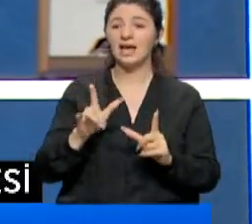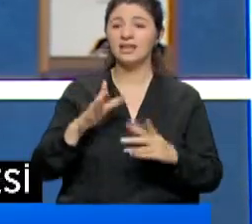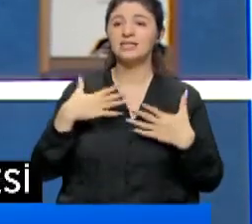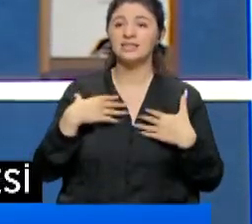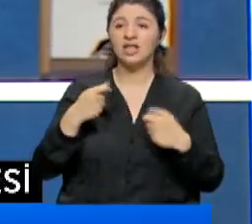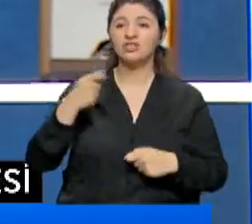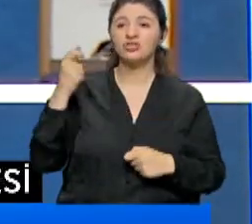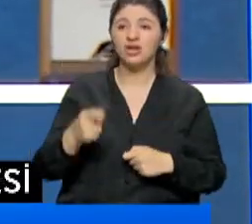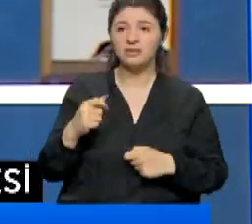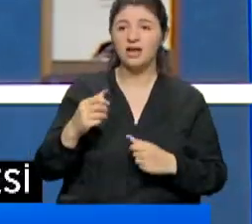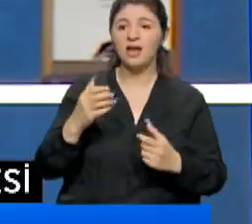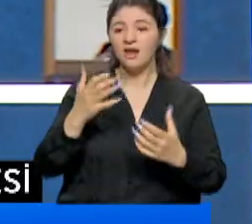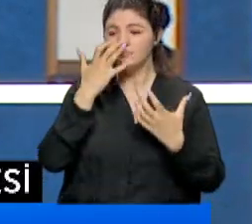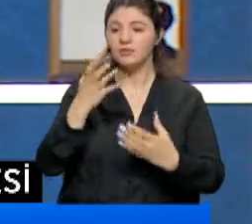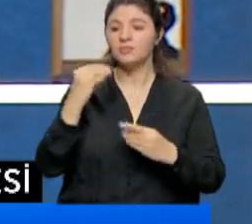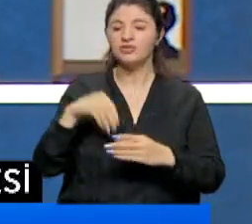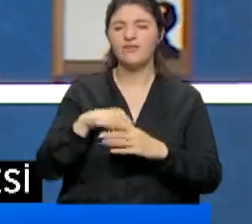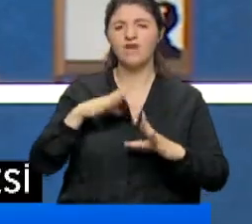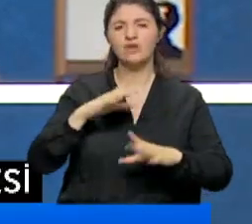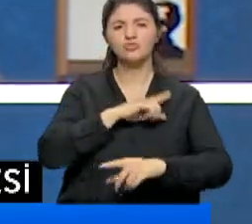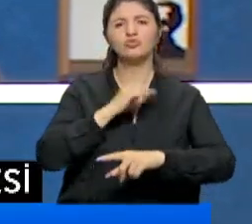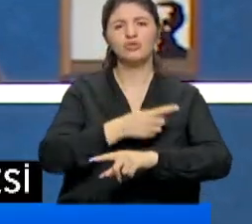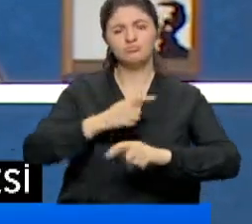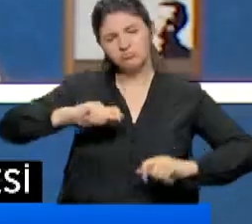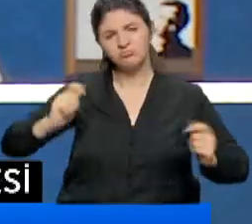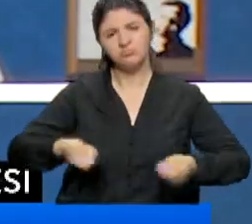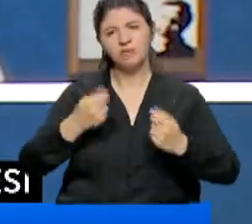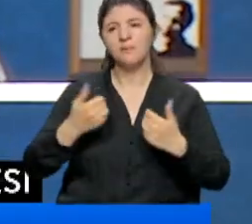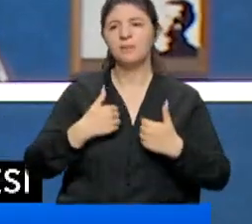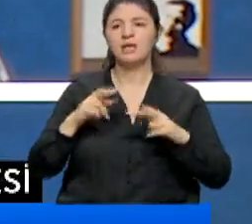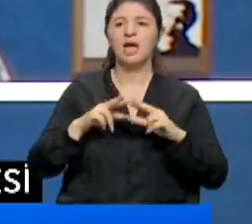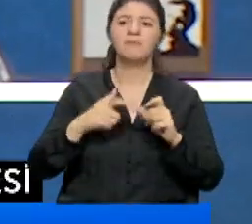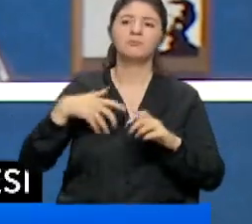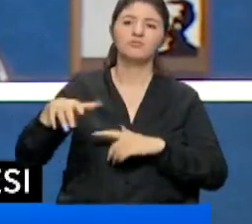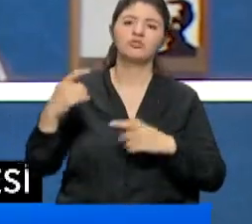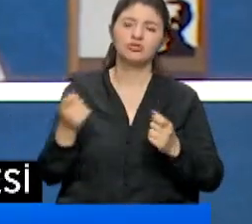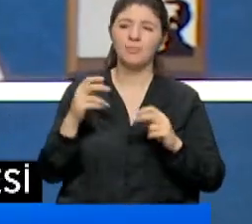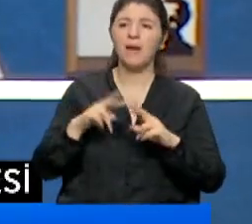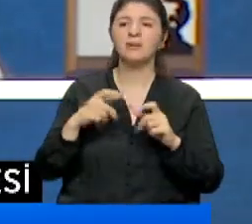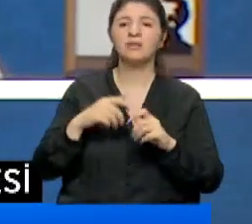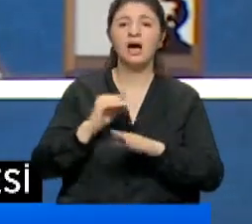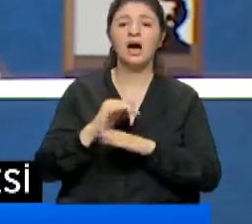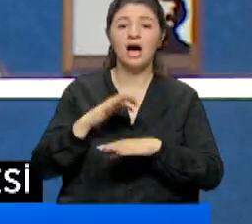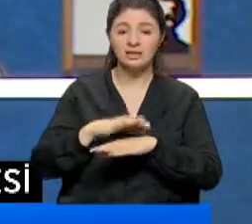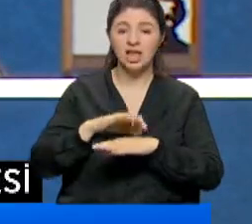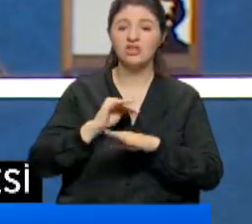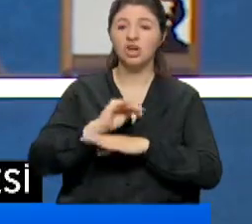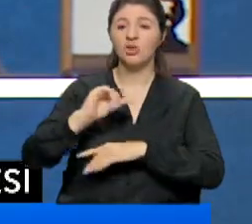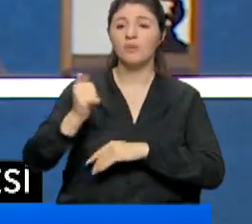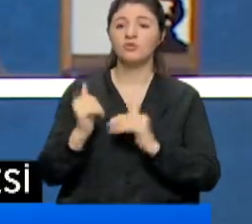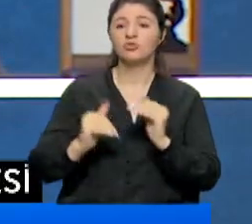sağlık şartlarını kavuşması için var gücümüzle çalışacağız ben eve salonunda çalışıyorum Mehmet hastalarının yaşam kalitesini